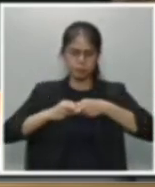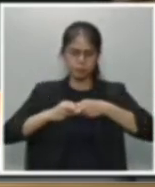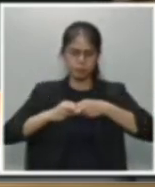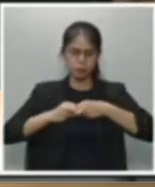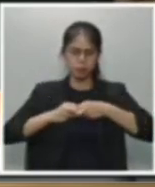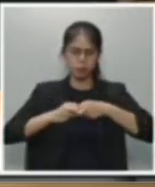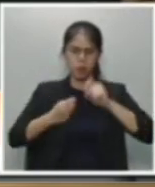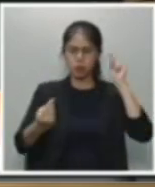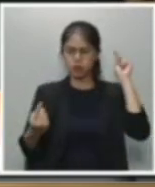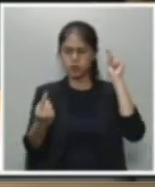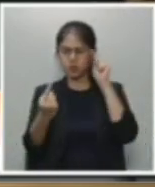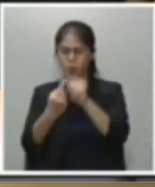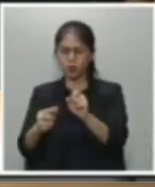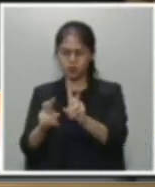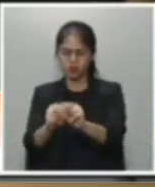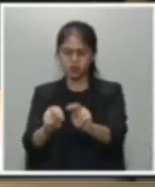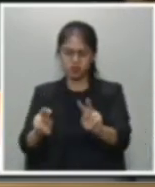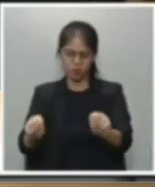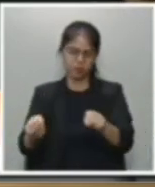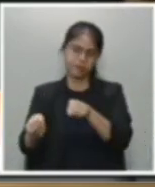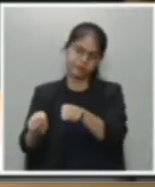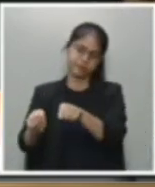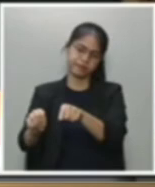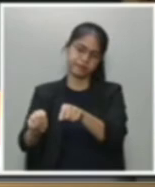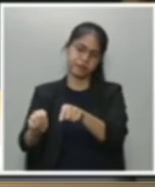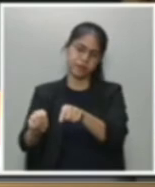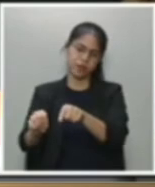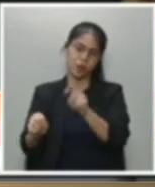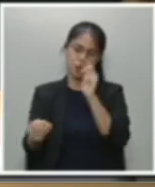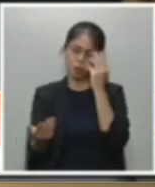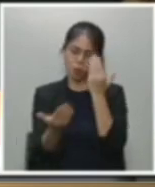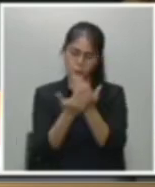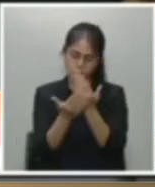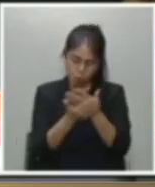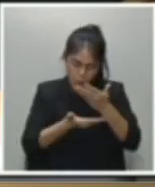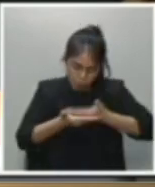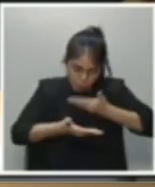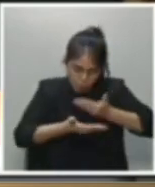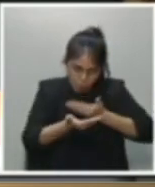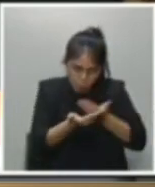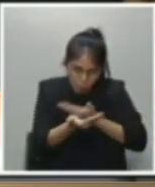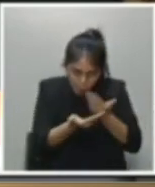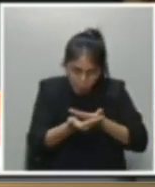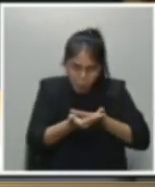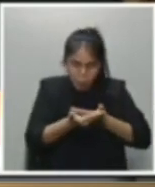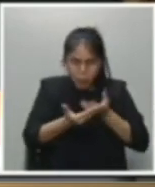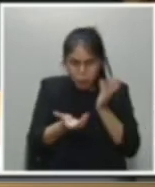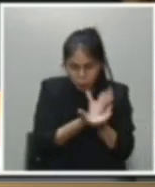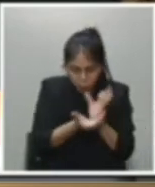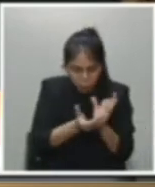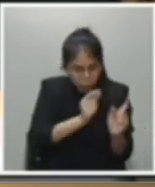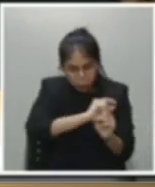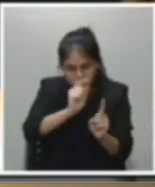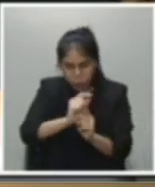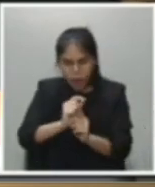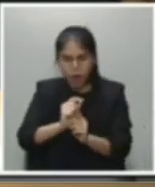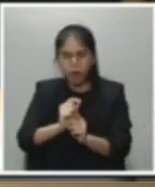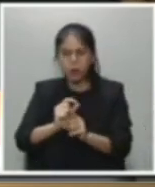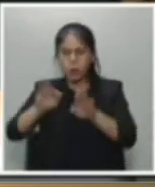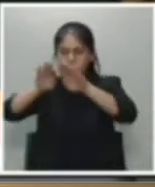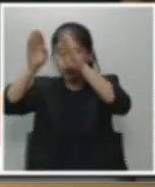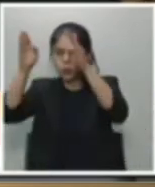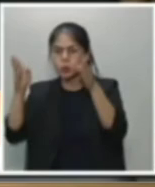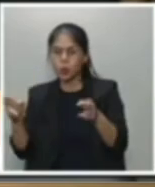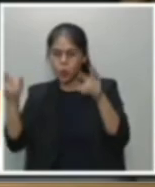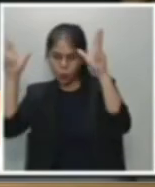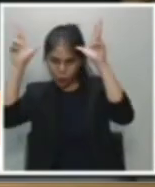ในพื้นที่จังหวัดนนทบุรีมีบ่อนการพนันเป็นจำนวนมากและตู้ม้า